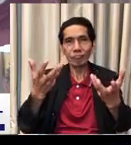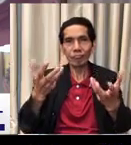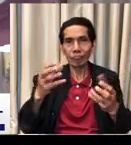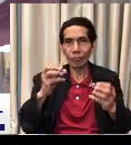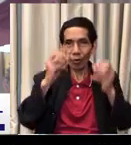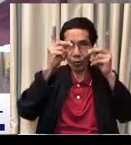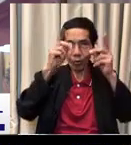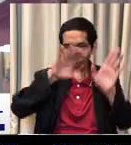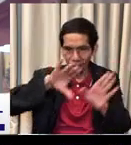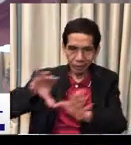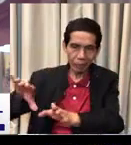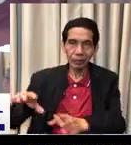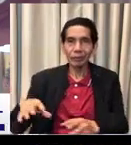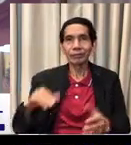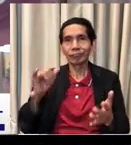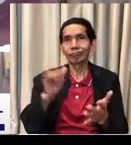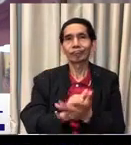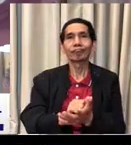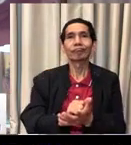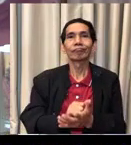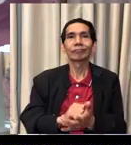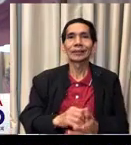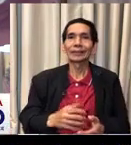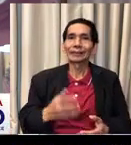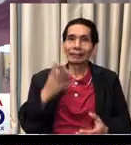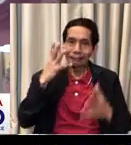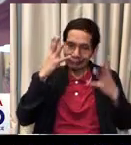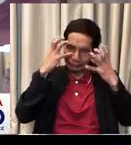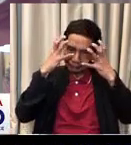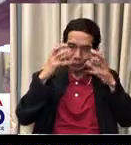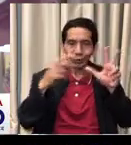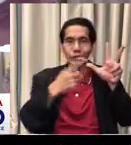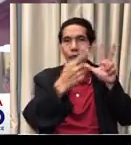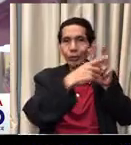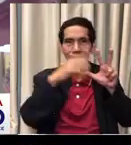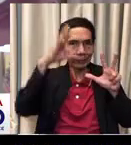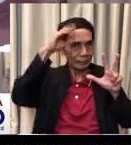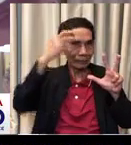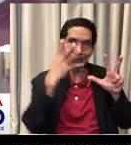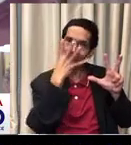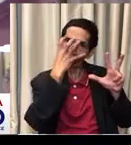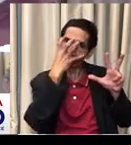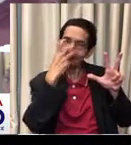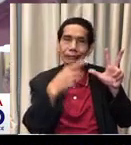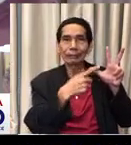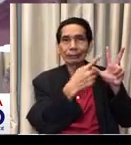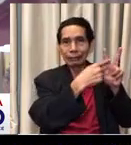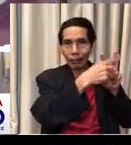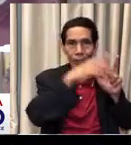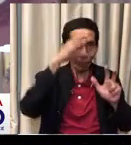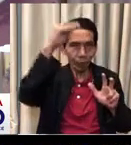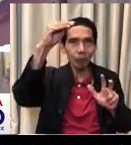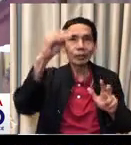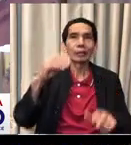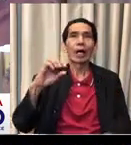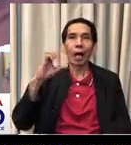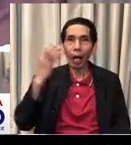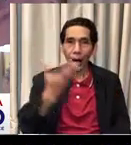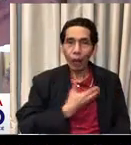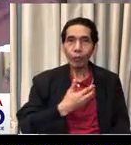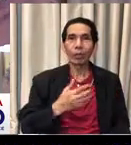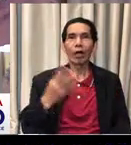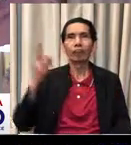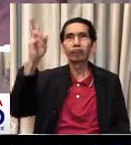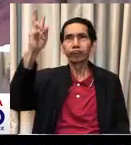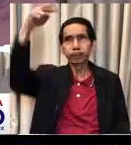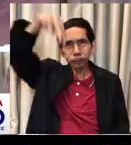Okay, so yan po. Nakakainit lang ng ulo yung tatlong batang to. Pero yan yung ano namin, ups and down